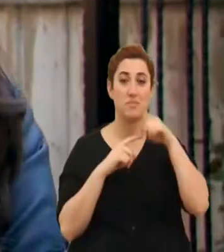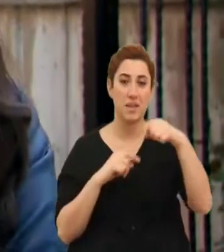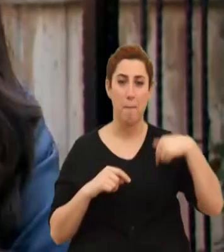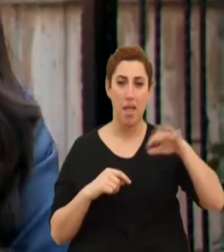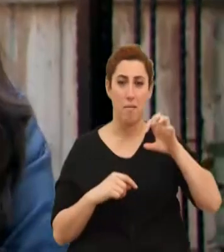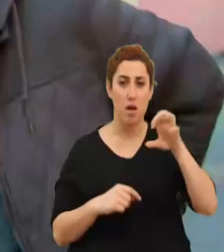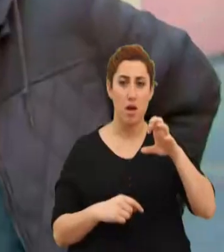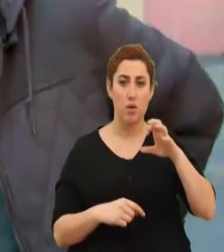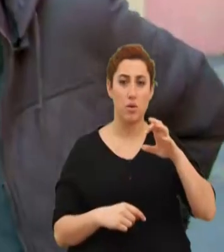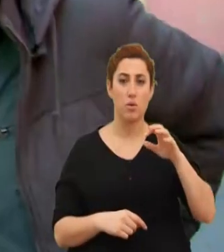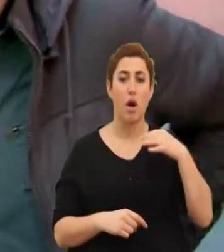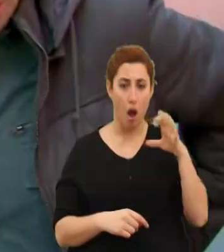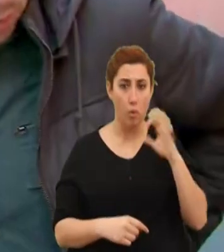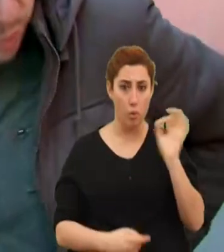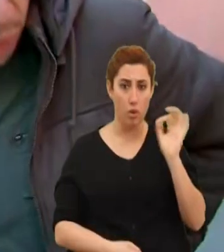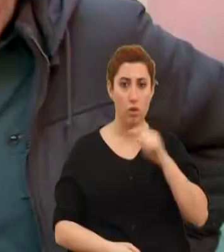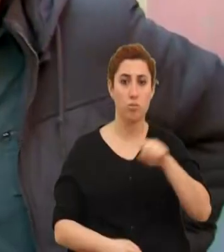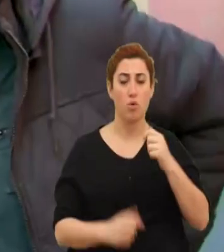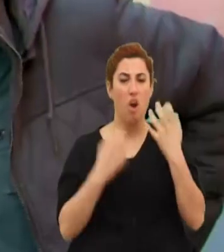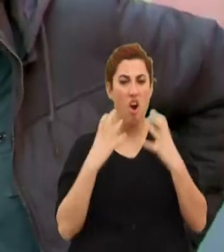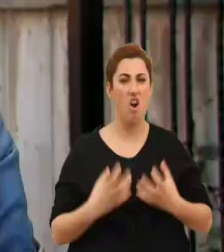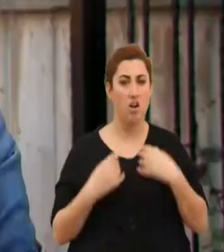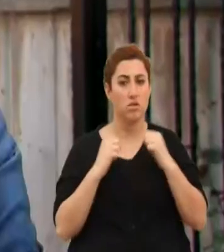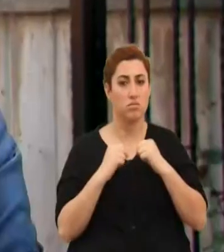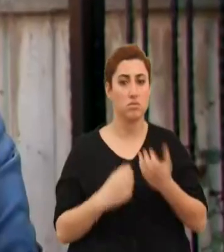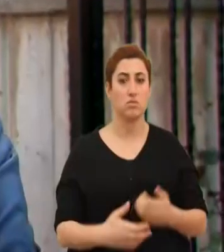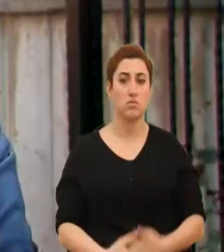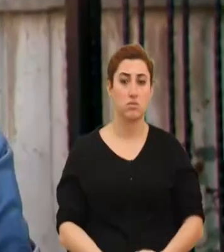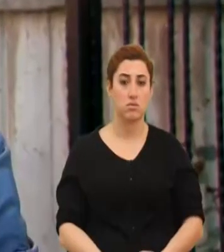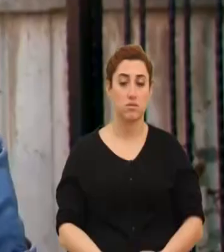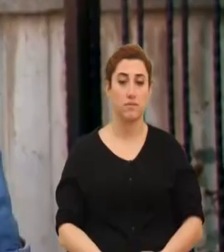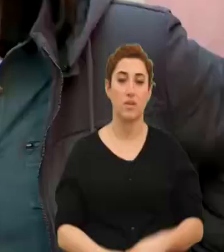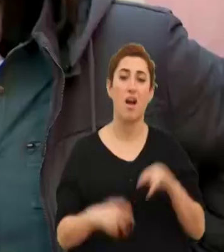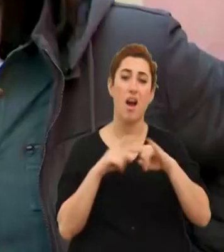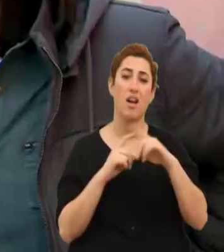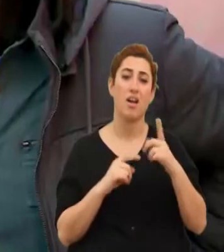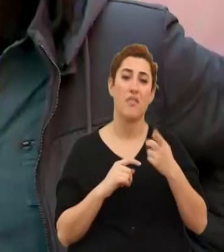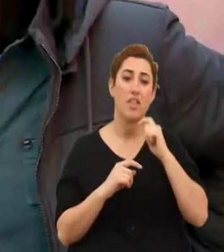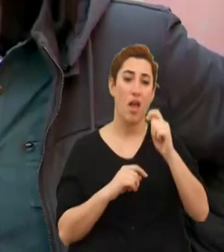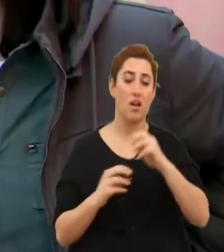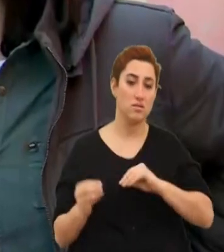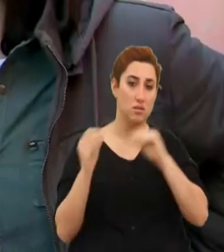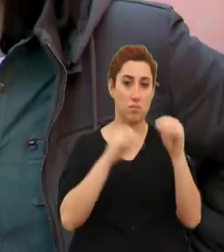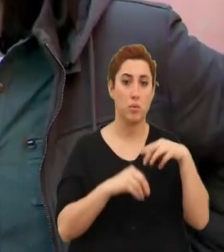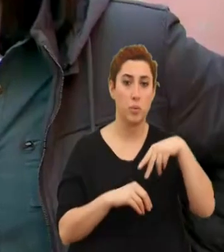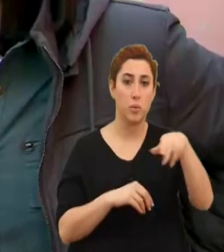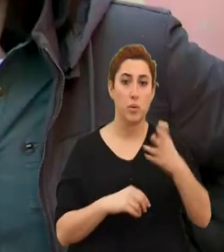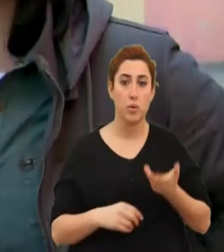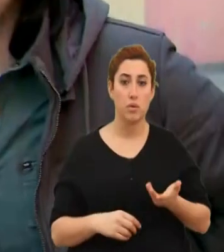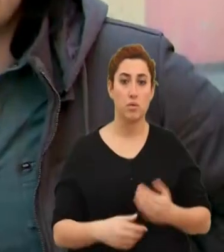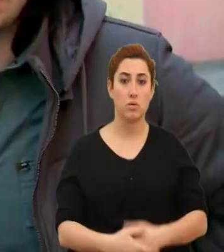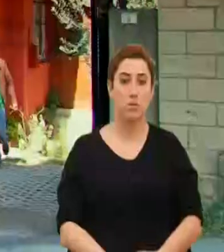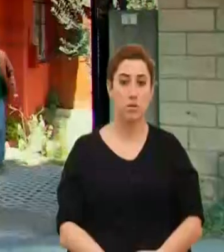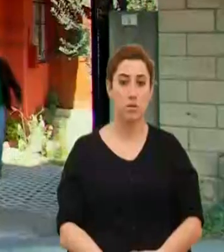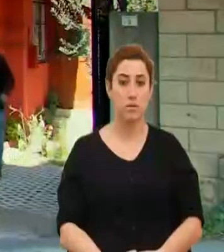Hakan'cığım senin belin mi ağrıyor? Ağrıyor tabii. Onlar o kadar ağır ki. Sebzeler. Ay Hakan, taksinin bagajına 5 adım yürüdün alt tarafı.